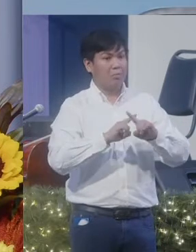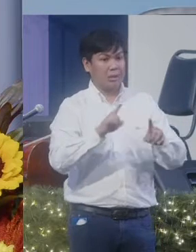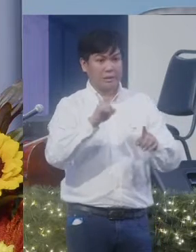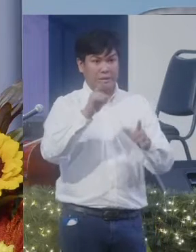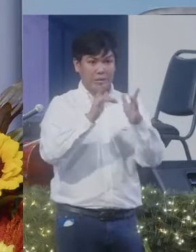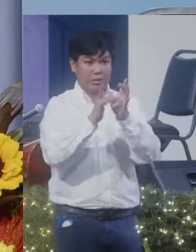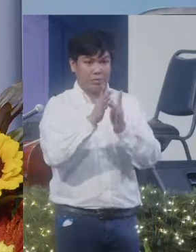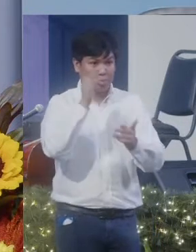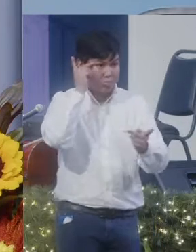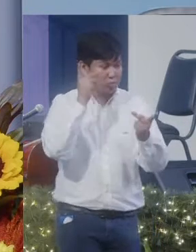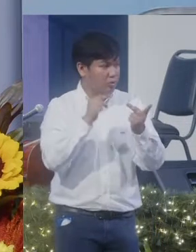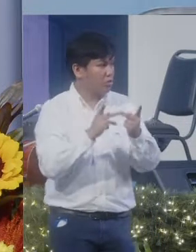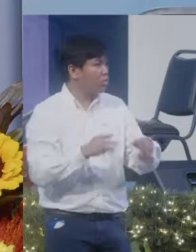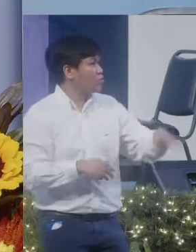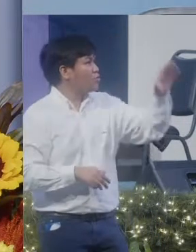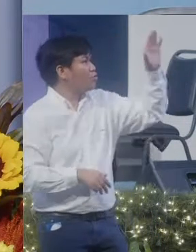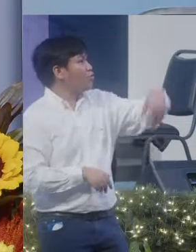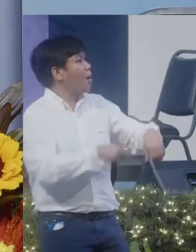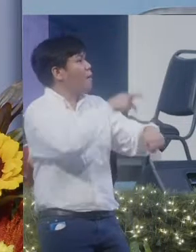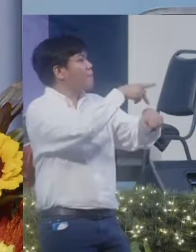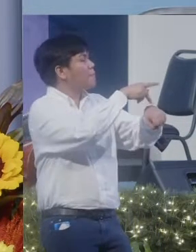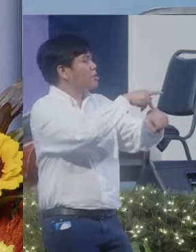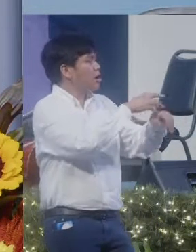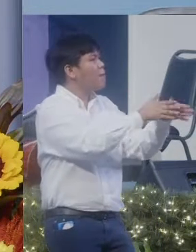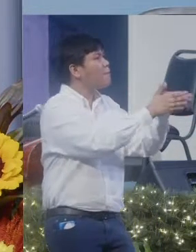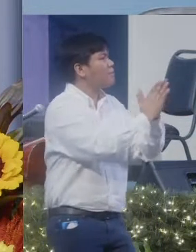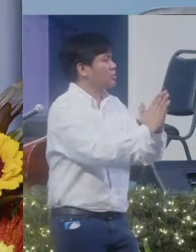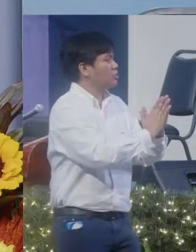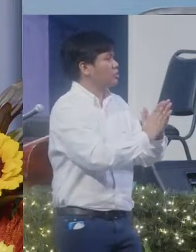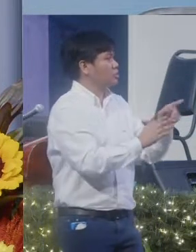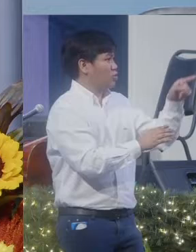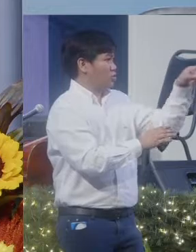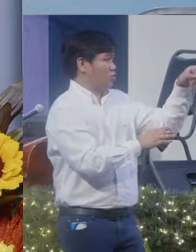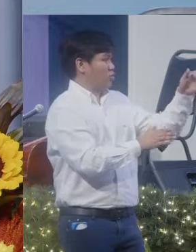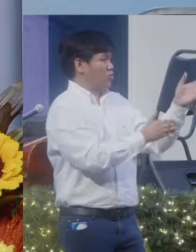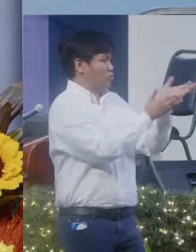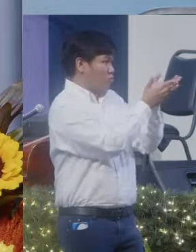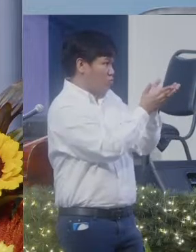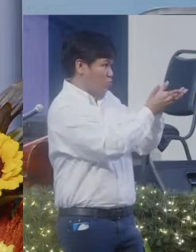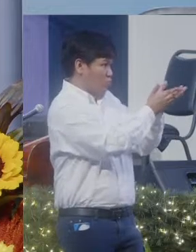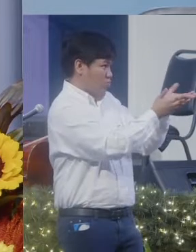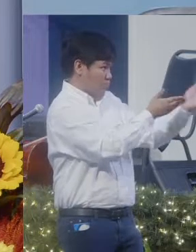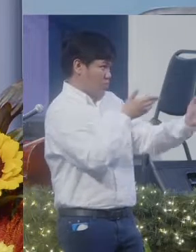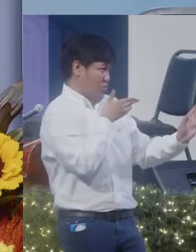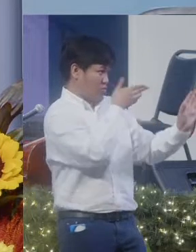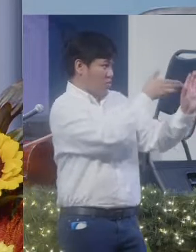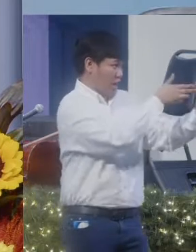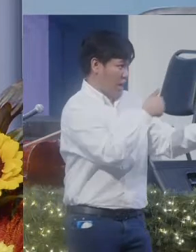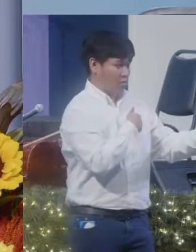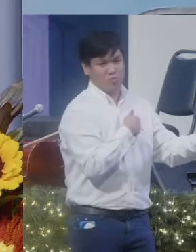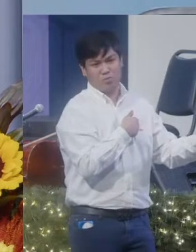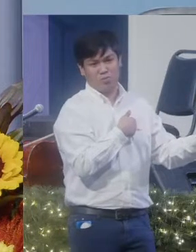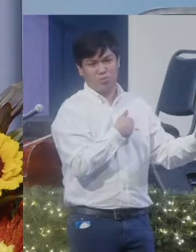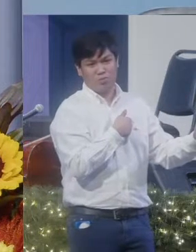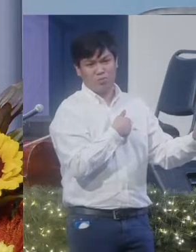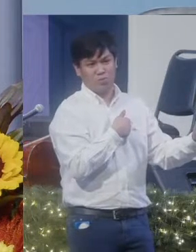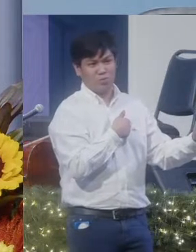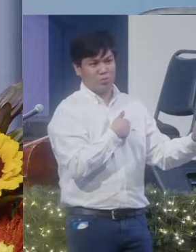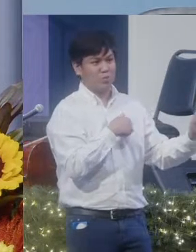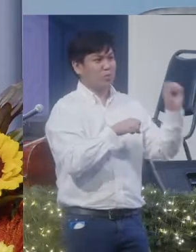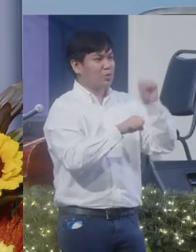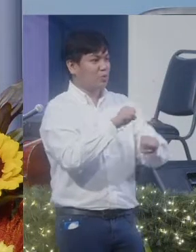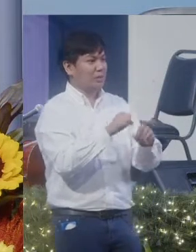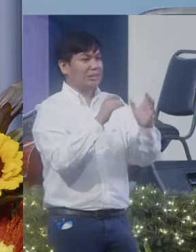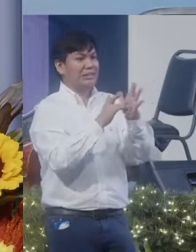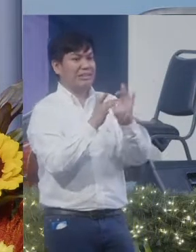yun. He asked him to put out a little from the land. So, picturein po